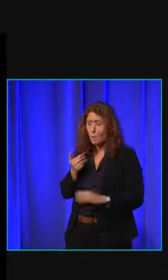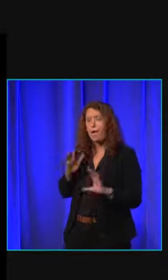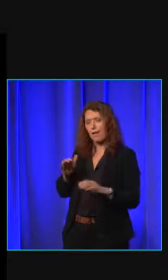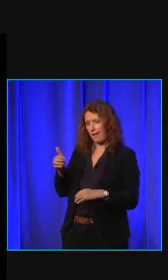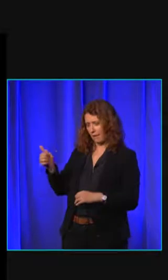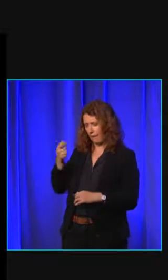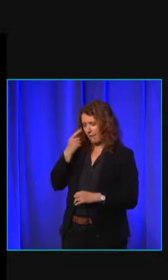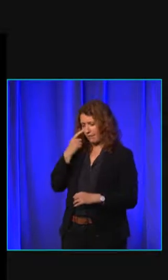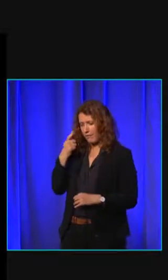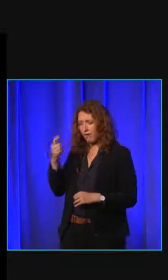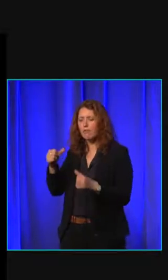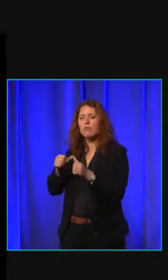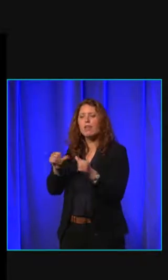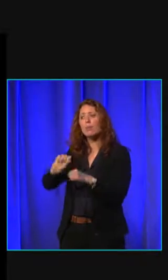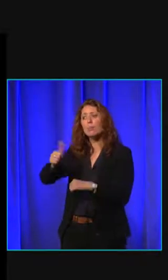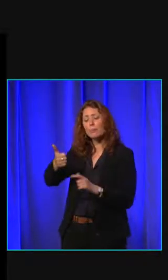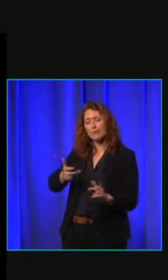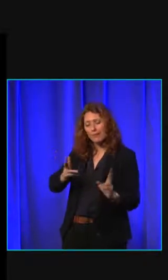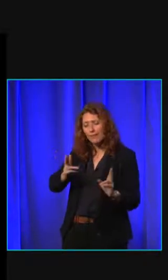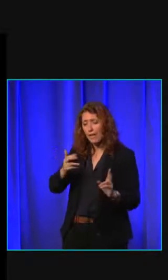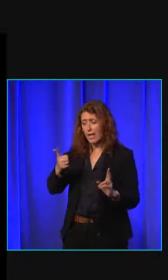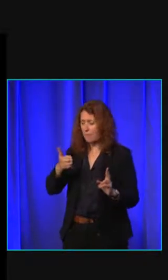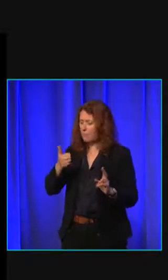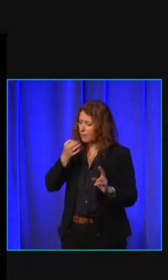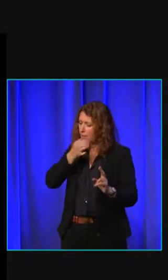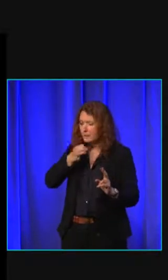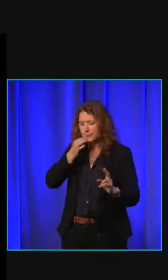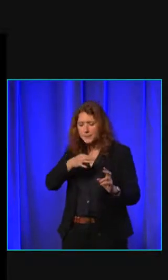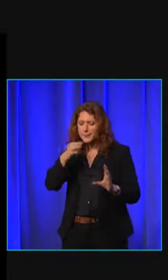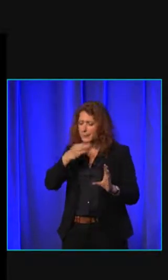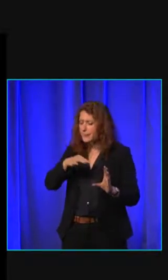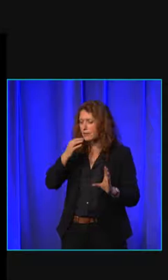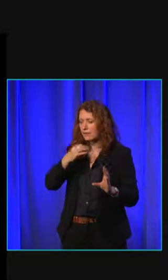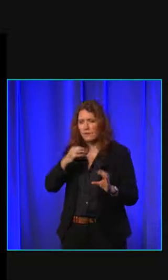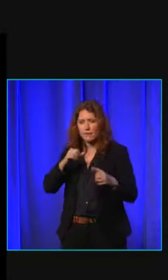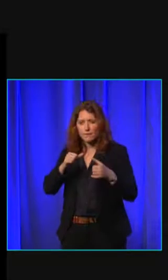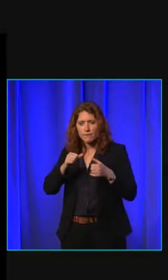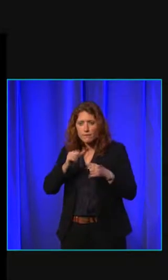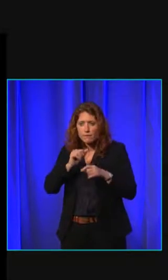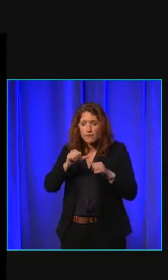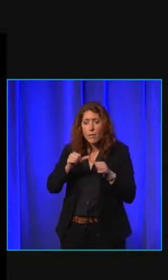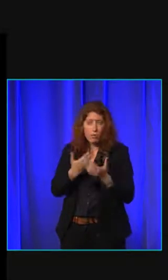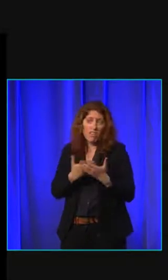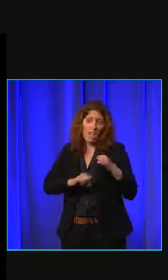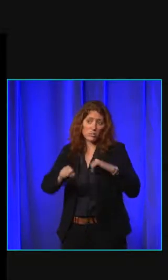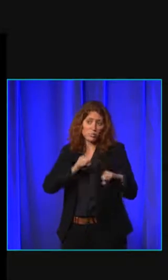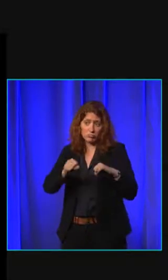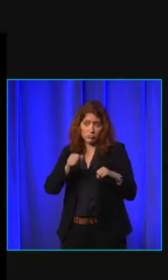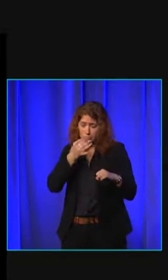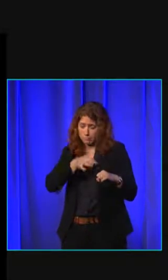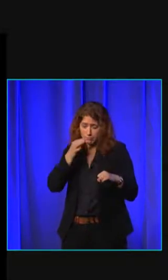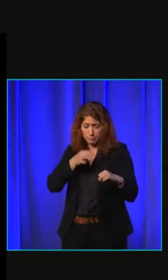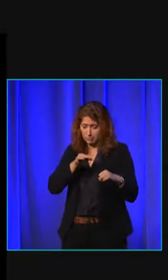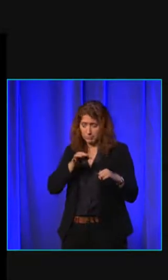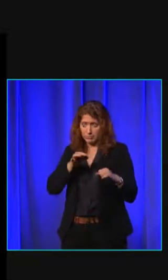va faire, dans un premier temps, elle va verbaliser, action verbalisée,